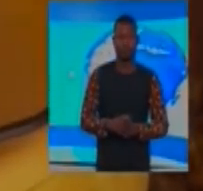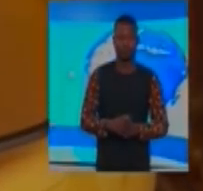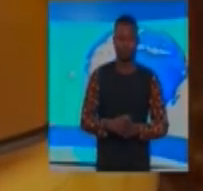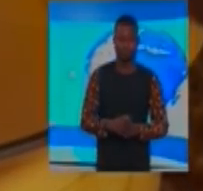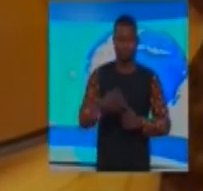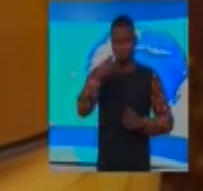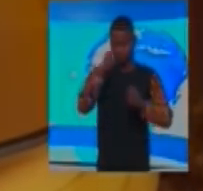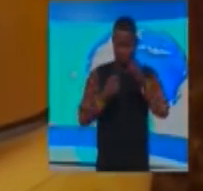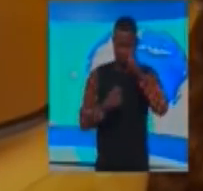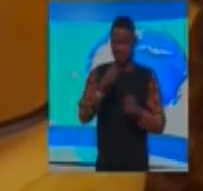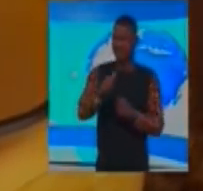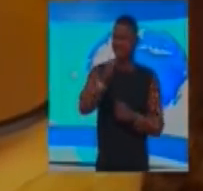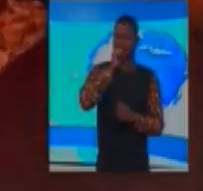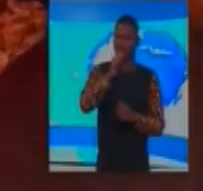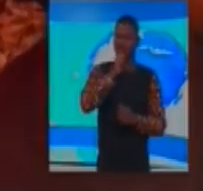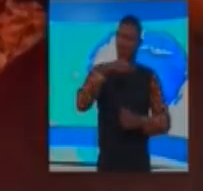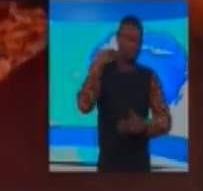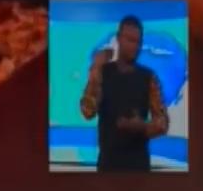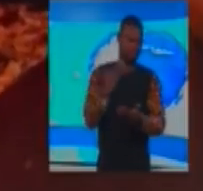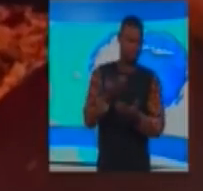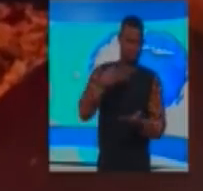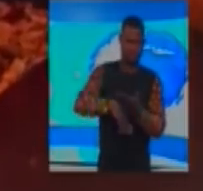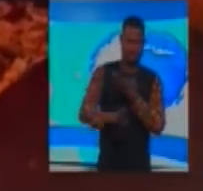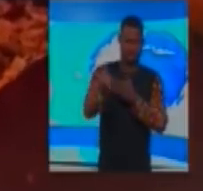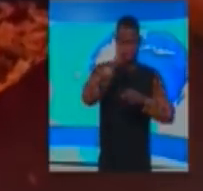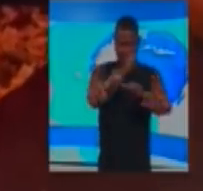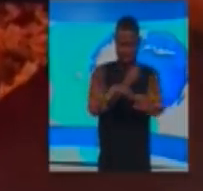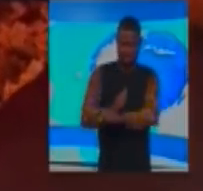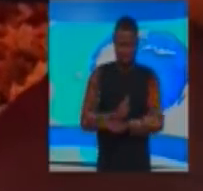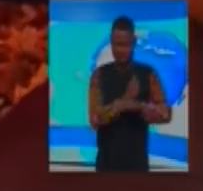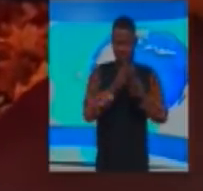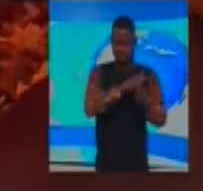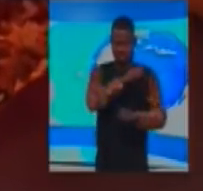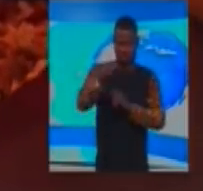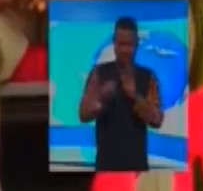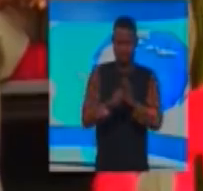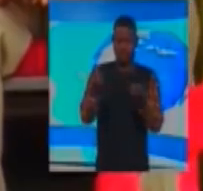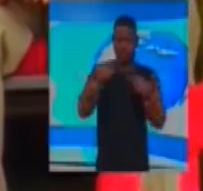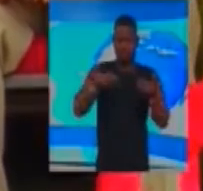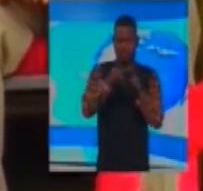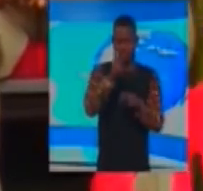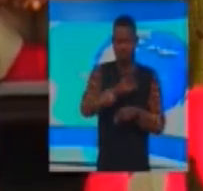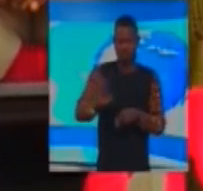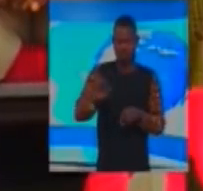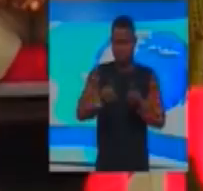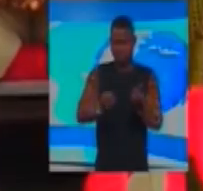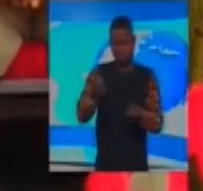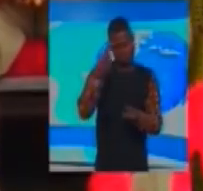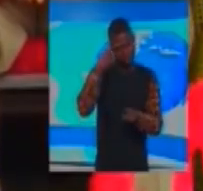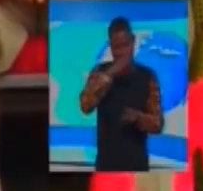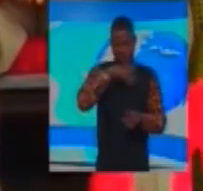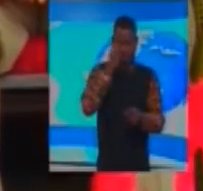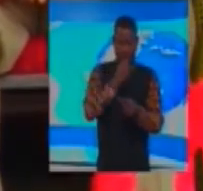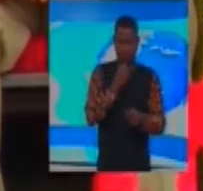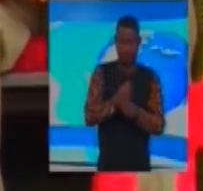Le lait, un aliment bien ancré dans les habitudes alimentaires des populations burkinabées. Mais selon les acteurs